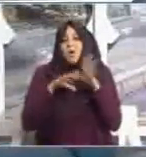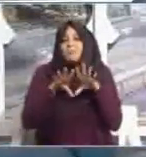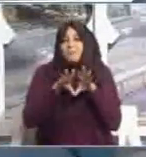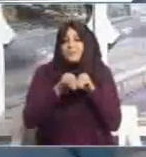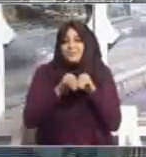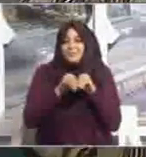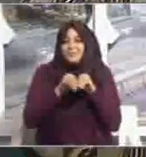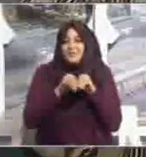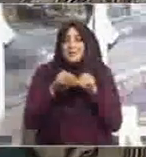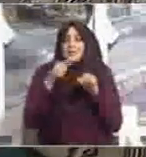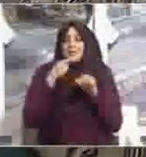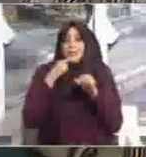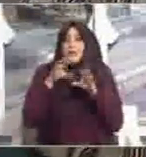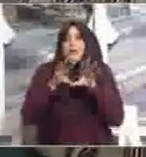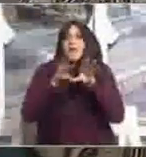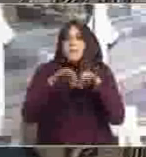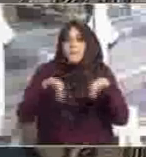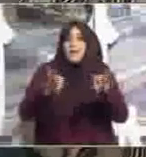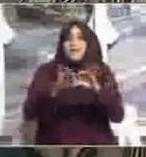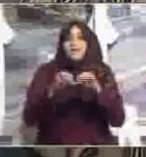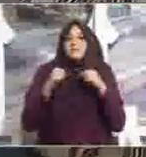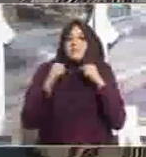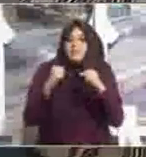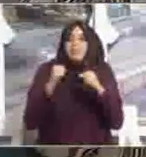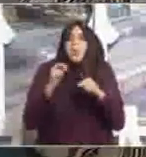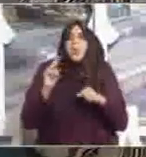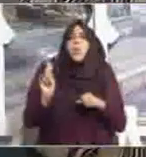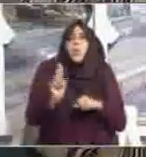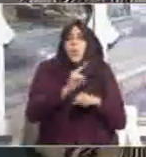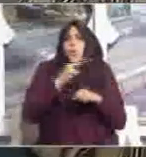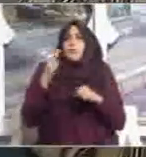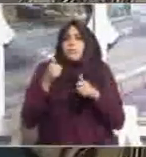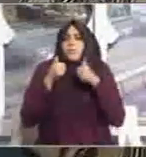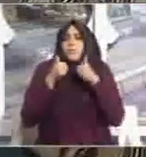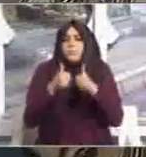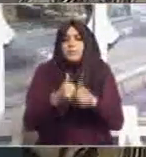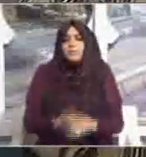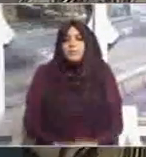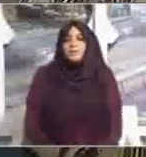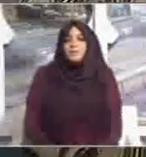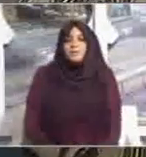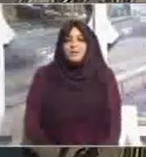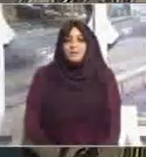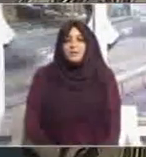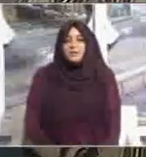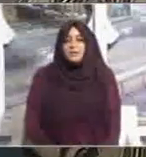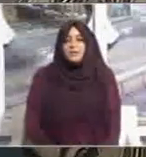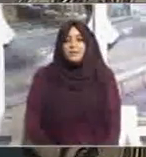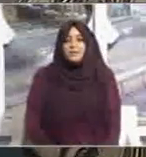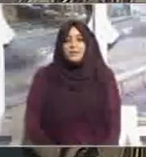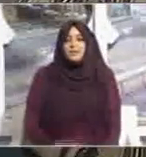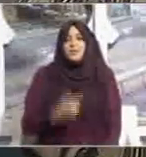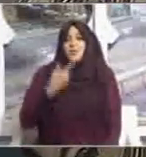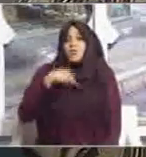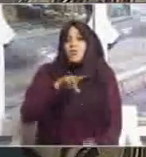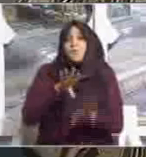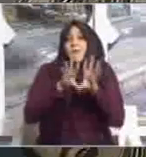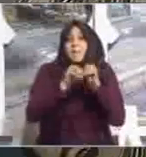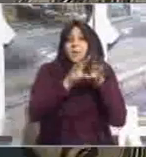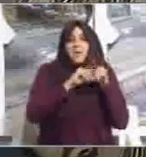معناتها قوة الدولة. بالضبط. بعد الوحدة. أي وحدة. وحدة المجتمع تجي من وحدة الأسرة. ونحن كمجتمع